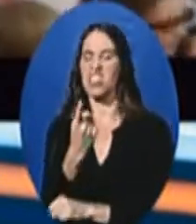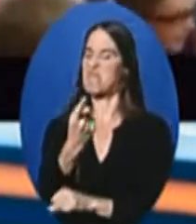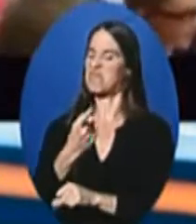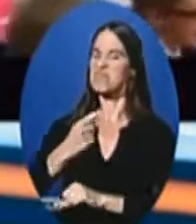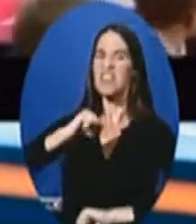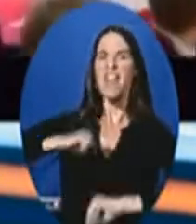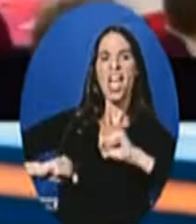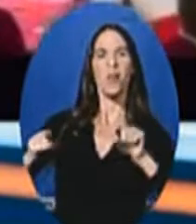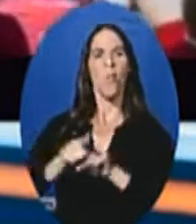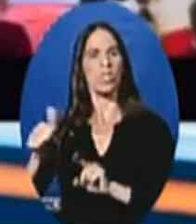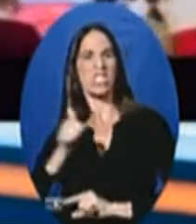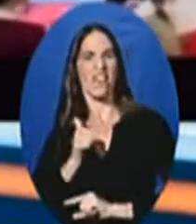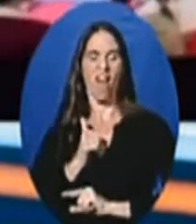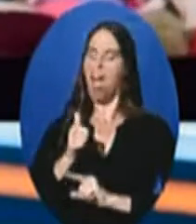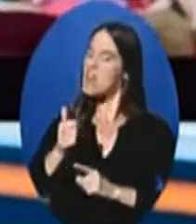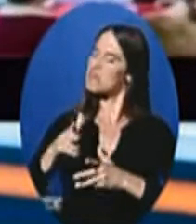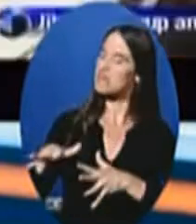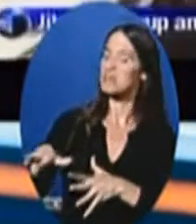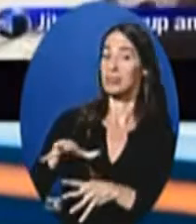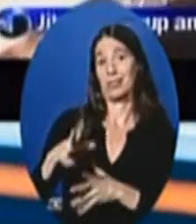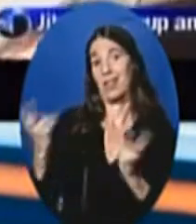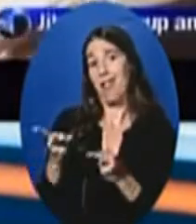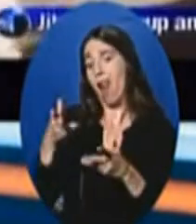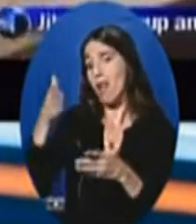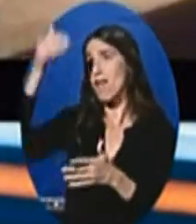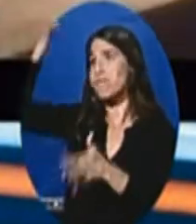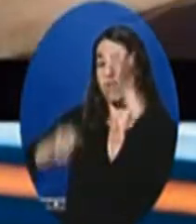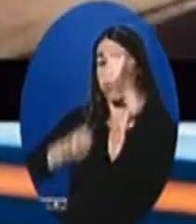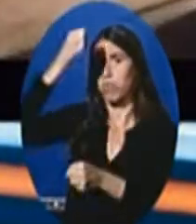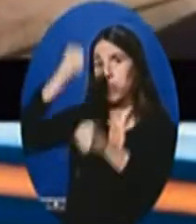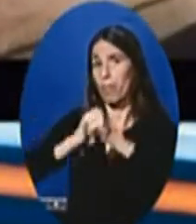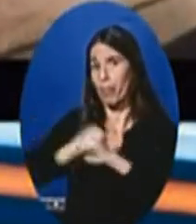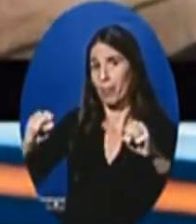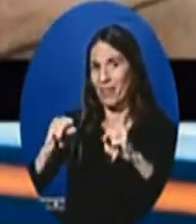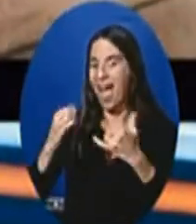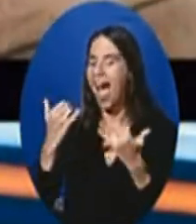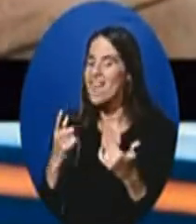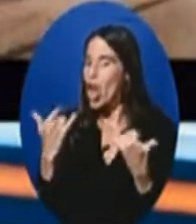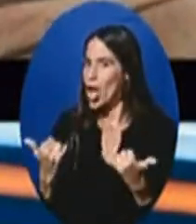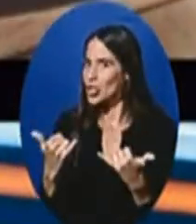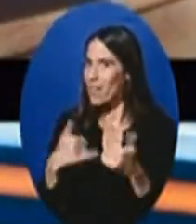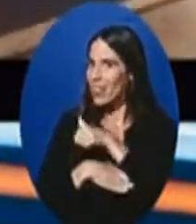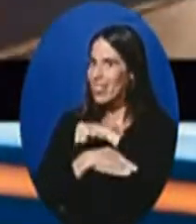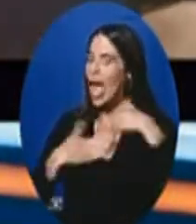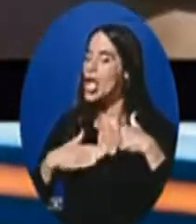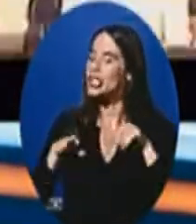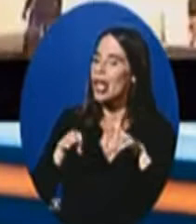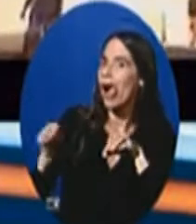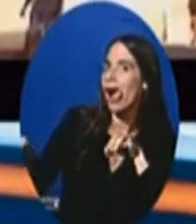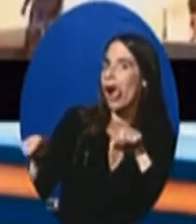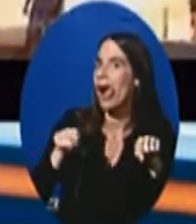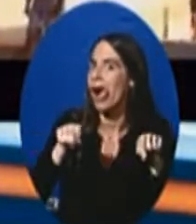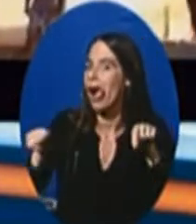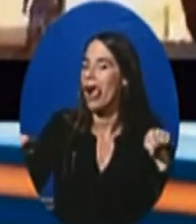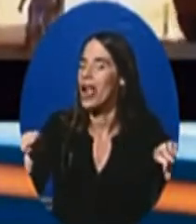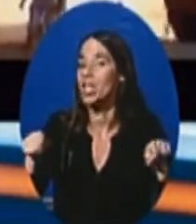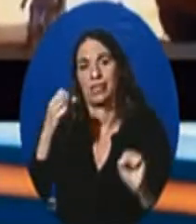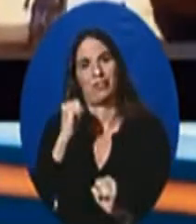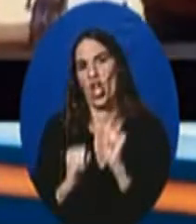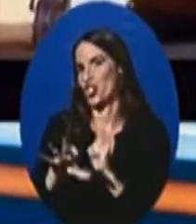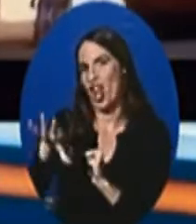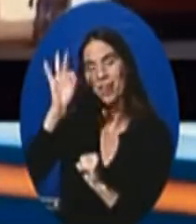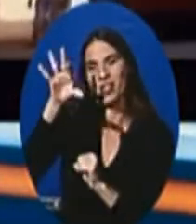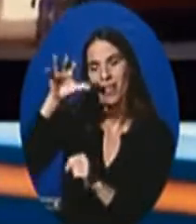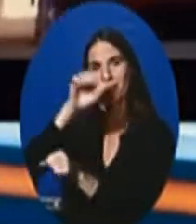והתנהג כמעט כמו צבא סדיר, קל היה לתקוף אותו מן האוויר. ברגע שהוא התפזר, יהיה בעצם קשה יותר למדינה